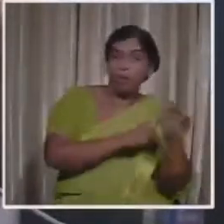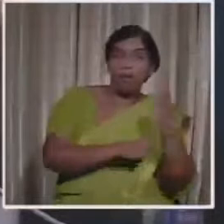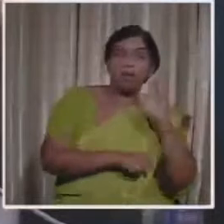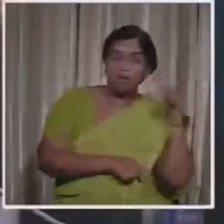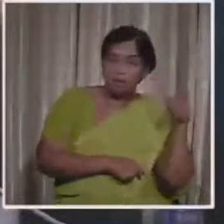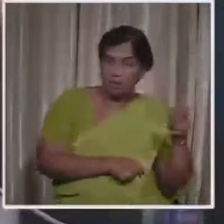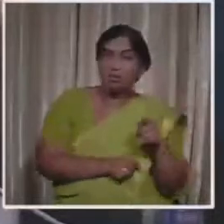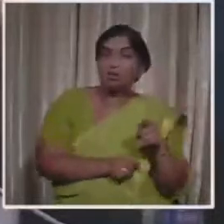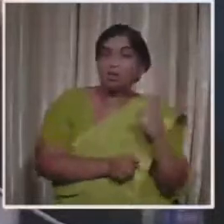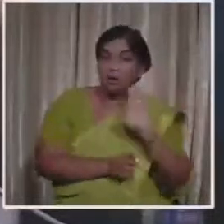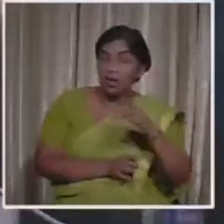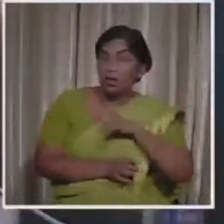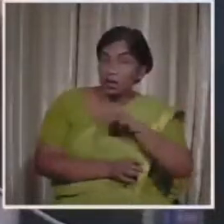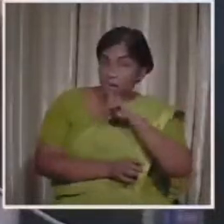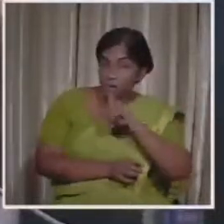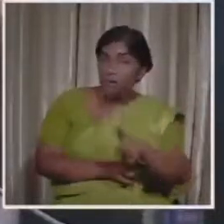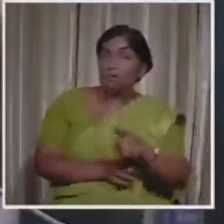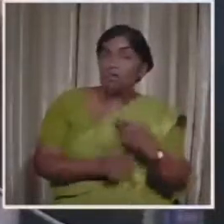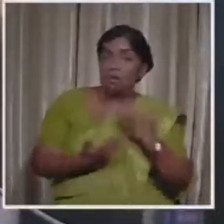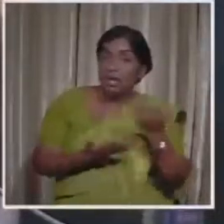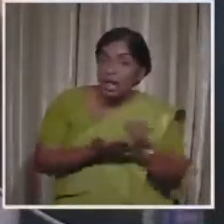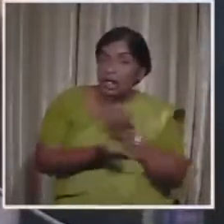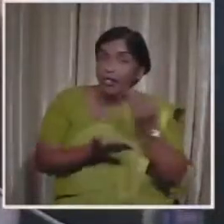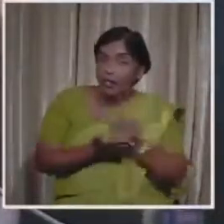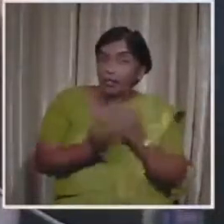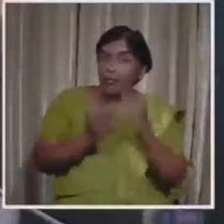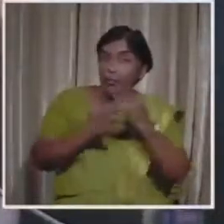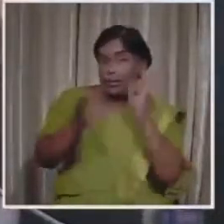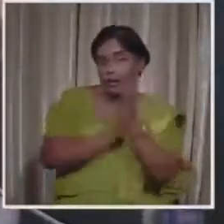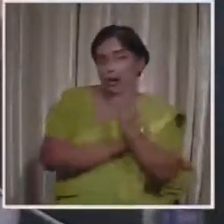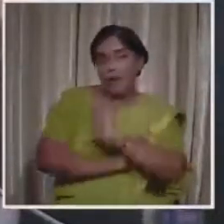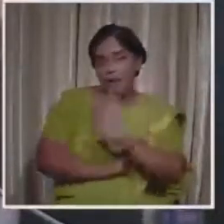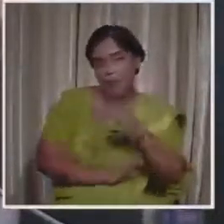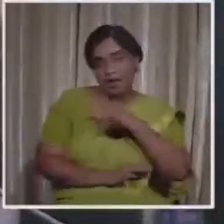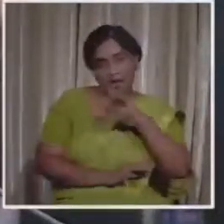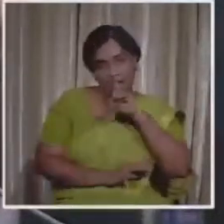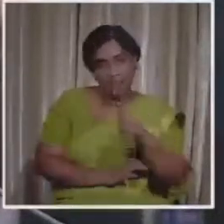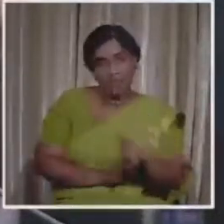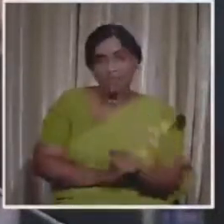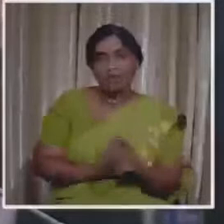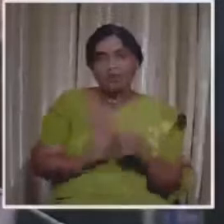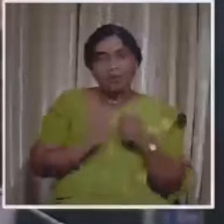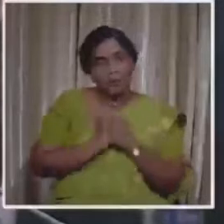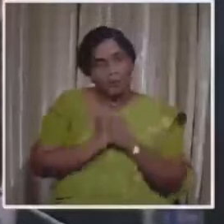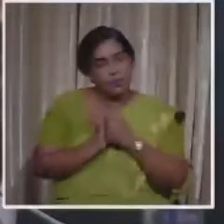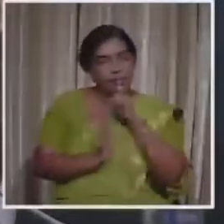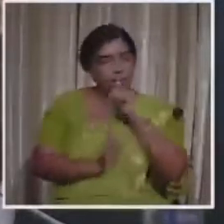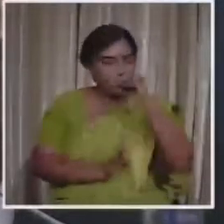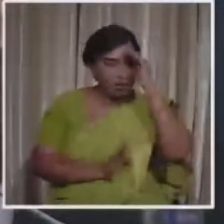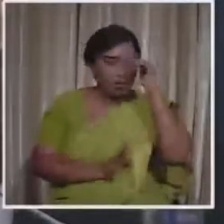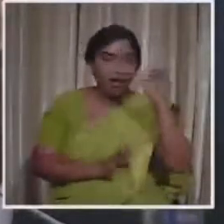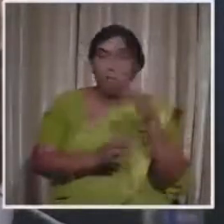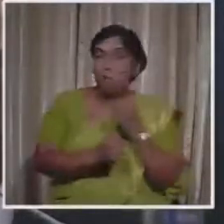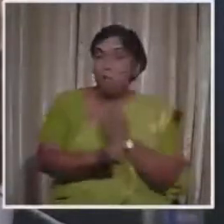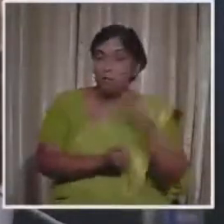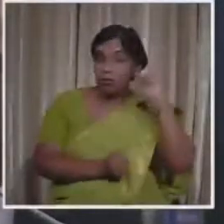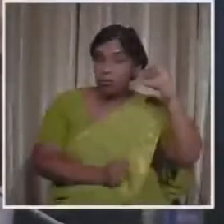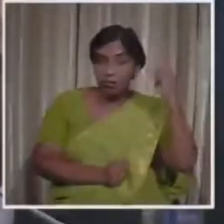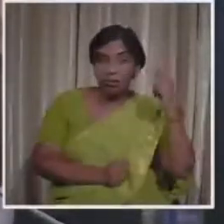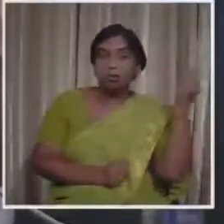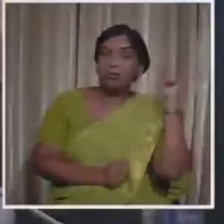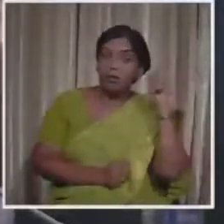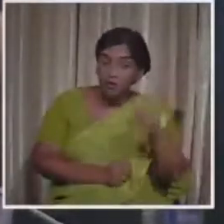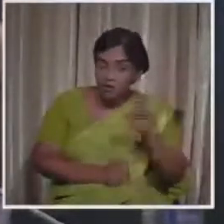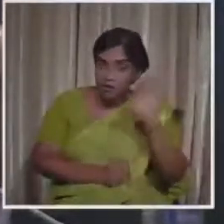එයාට. හැබැයි මම මුළු ජීවිත කාලෙම ගොඩනගා තමයි ගෙට ගිනි තියන්න දෙන්න එපා කියලා. හැබැයි ගරු කතානායකතුමනි ඒ පොලිසිය ඔයසි මහත්තයත් එතෙන්ට ඇවිල්ලා